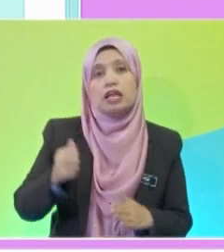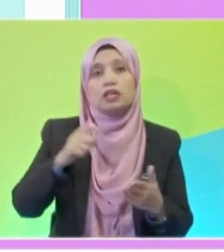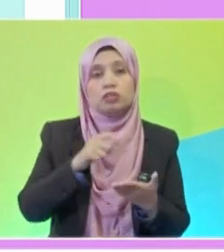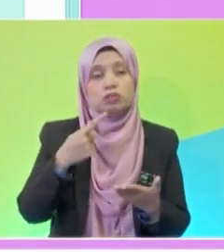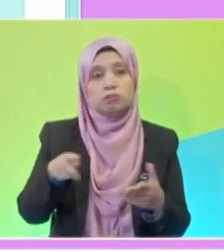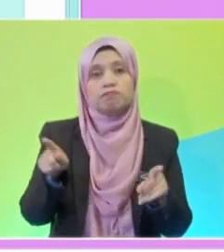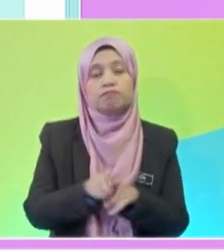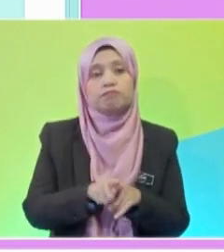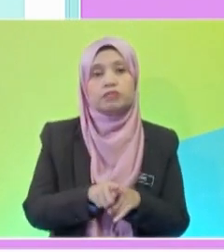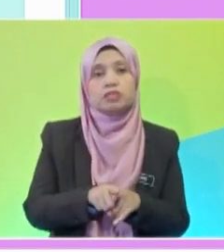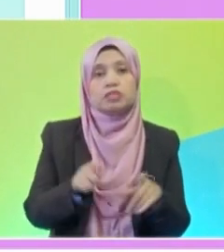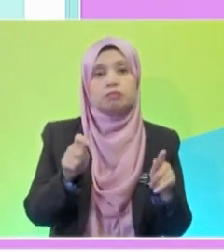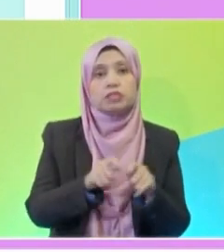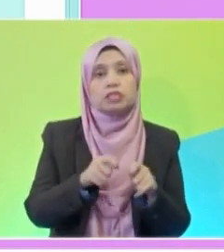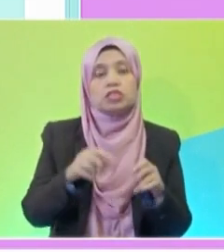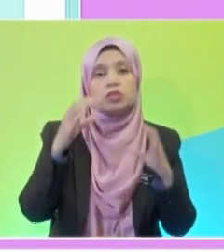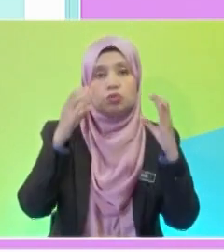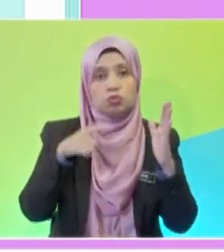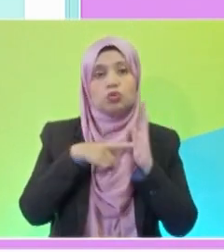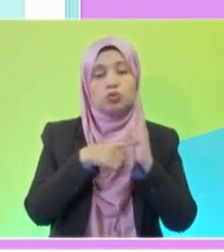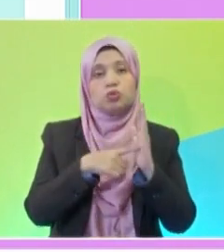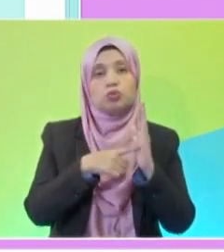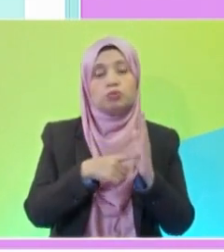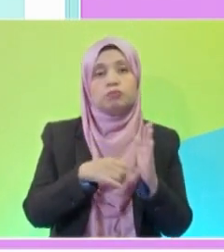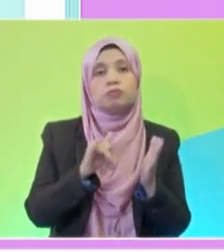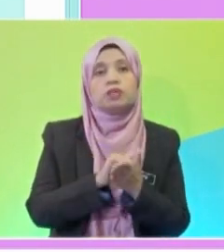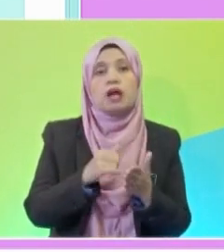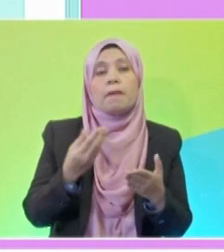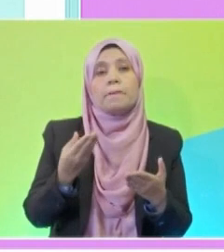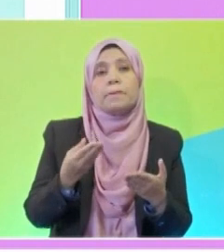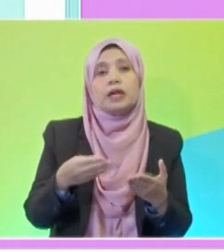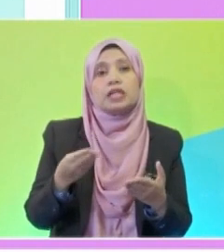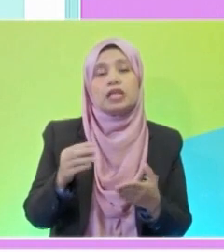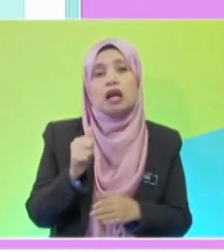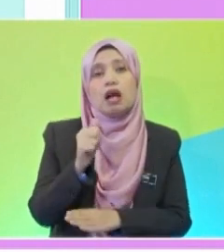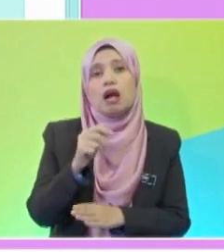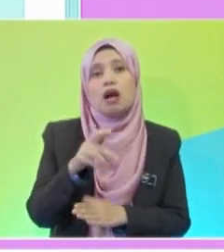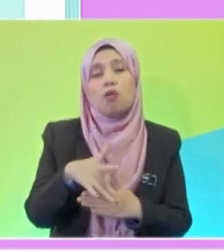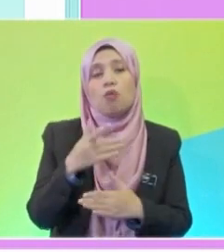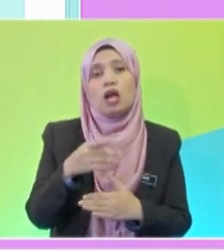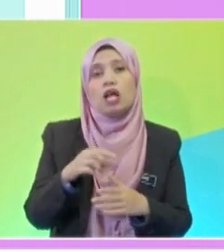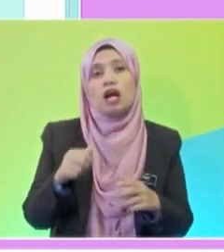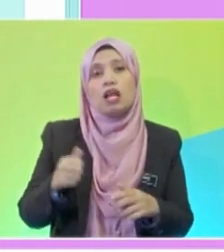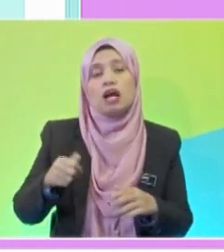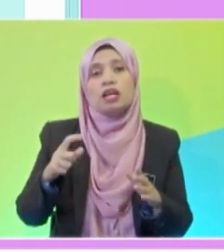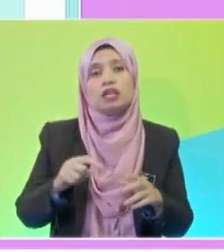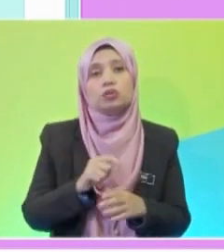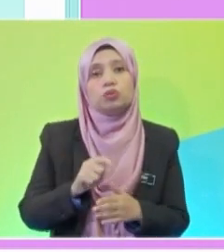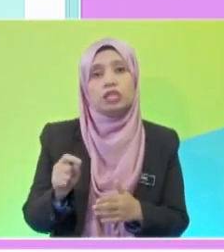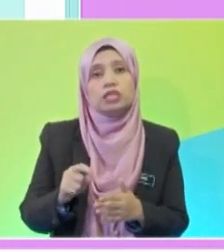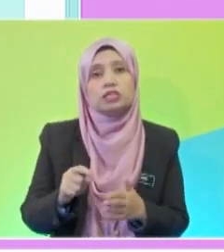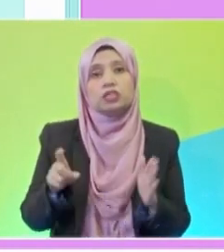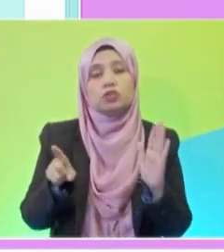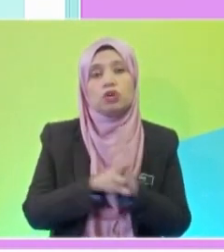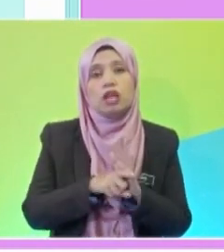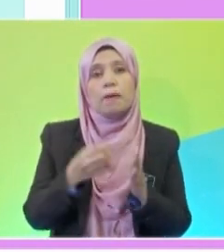yang cikgu tunjuk dalam kelab dan persatuan tadi. Begitulah, baki awal alat-alat tulis, tambah beli baru alat-alat tulis sekiranya ada, tolak